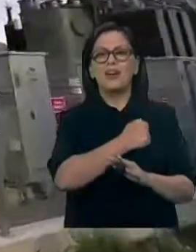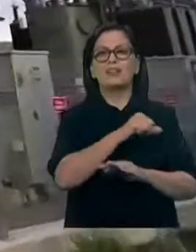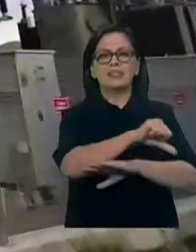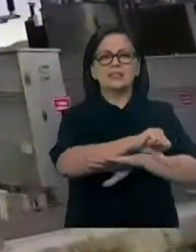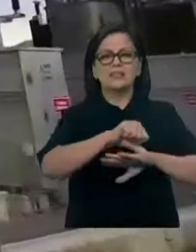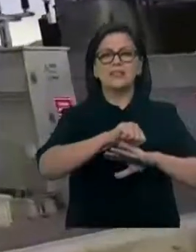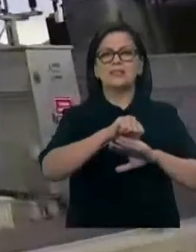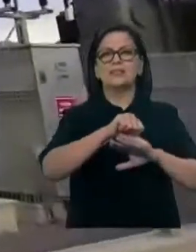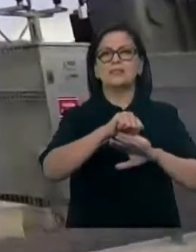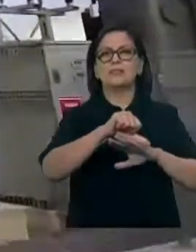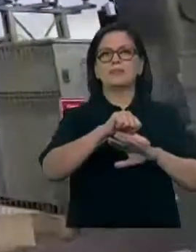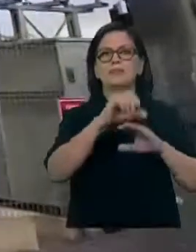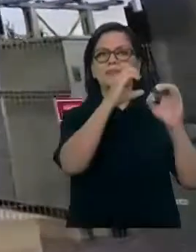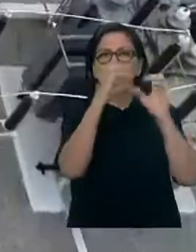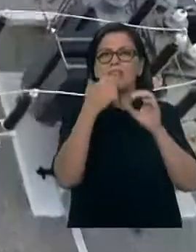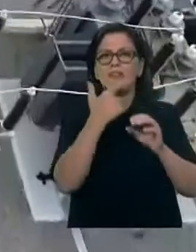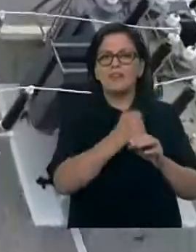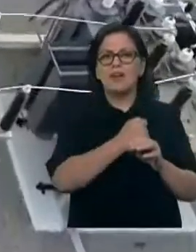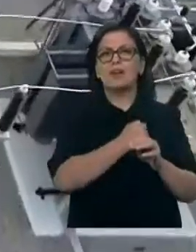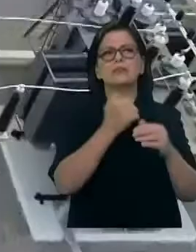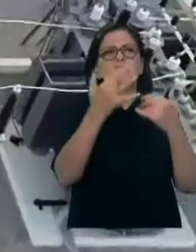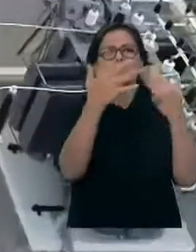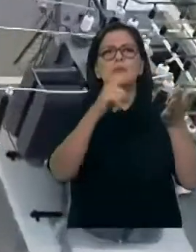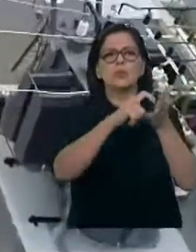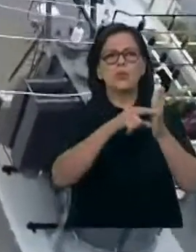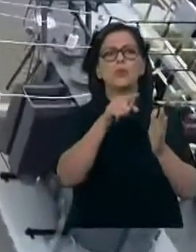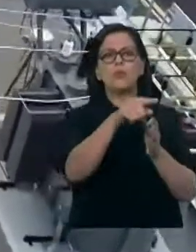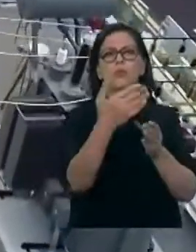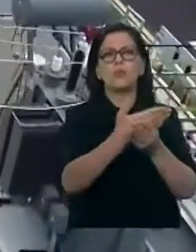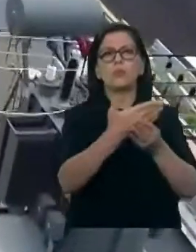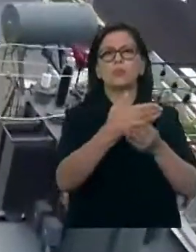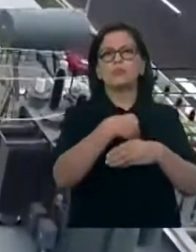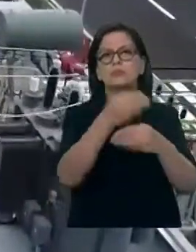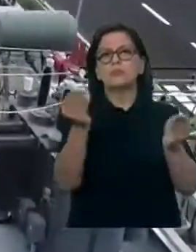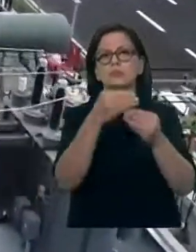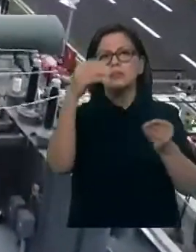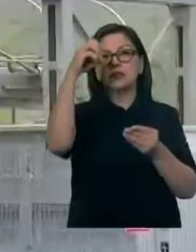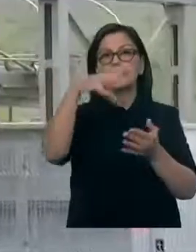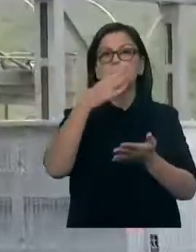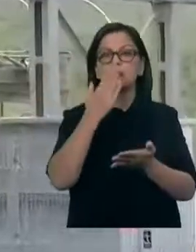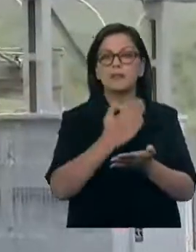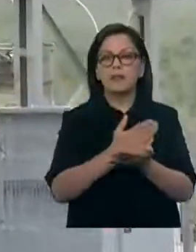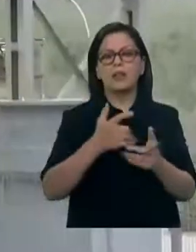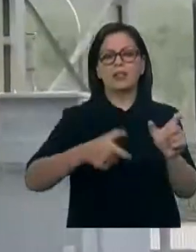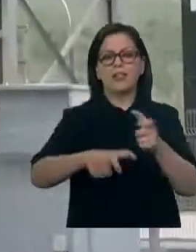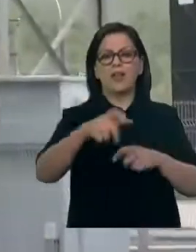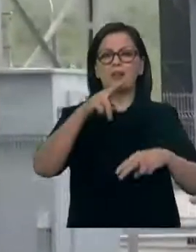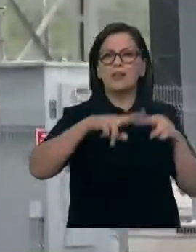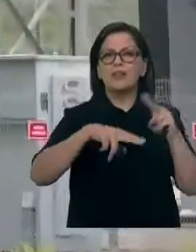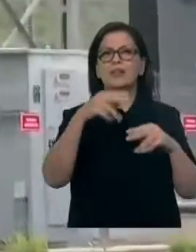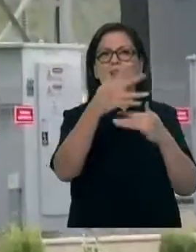sərhəd xidmətinin obyektlərini, bir sıra infrastruktur layihələri həyata keçirən müxtəlif dövlət strukturlarının, yol tikinti